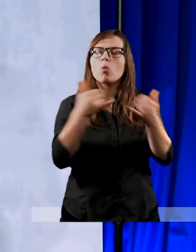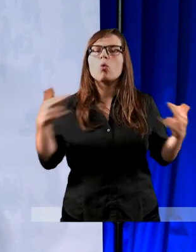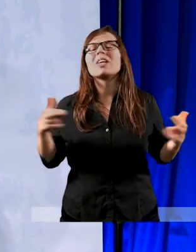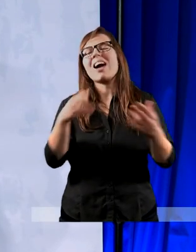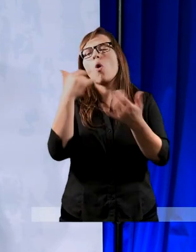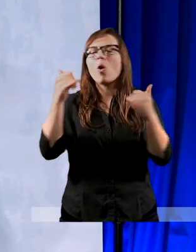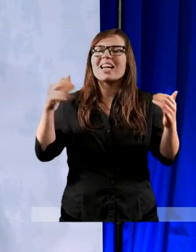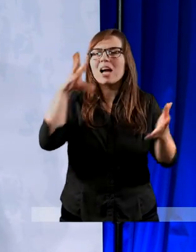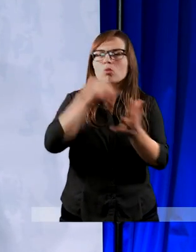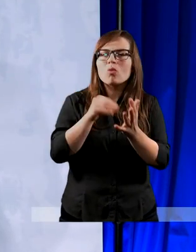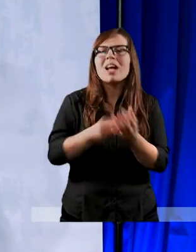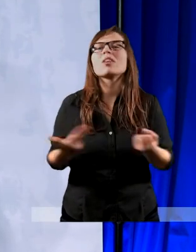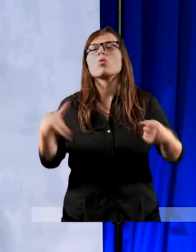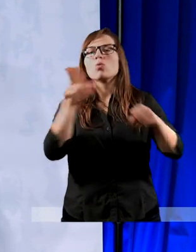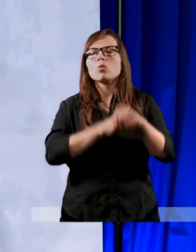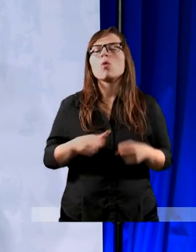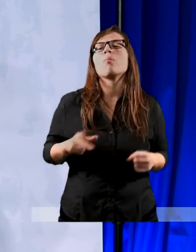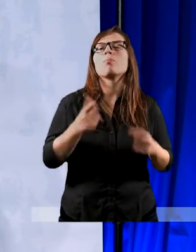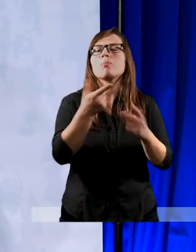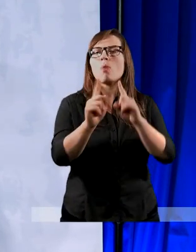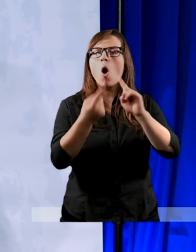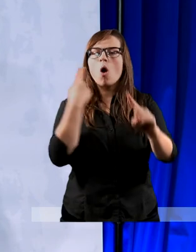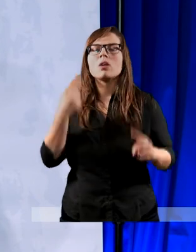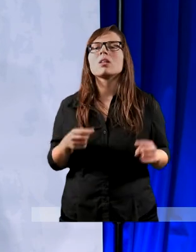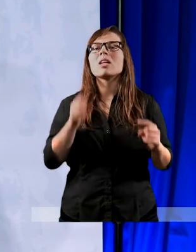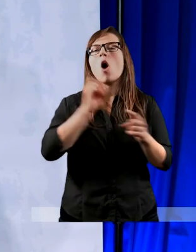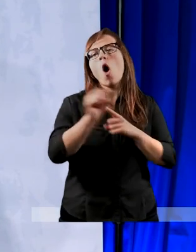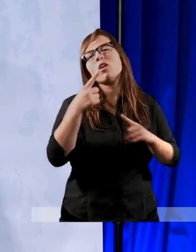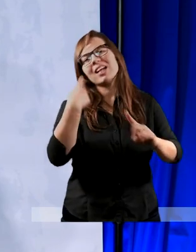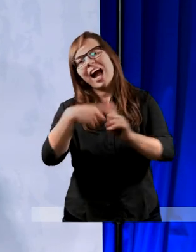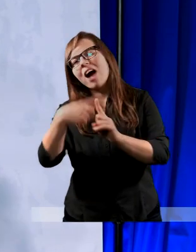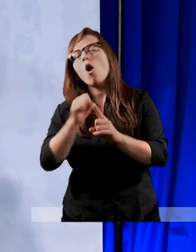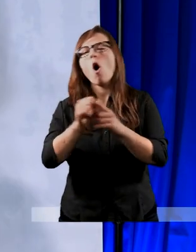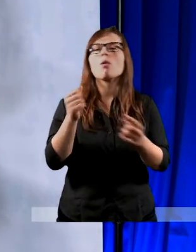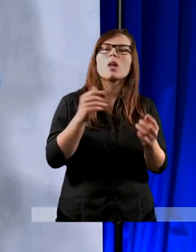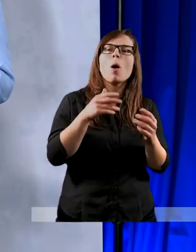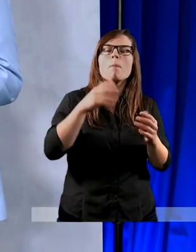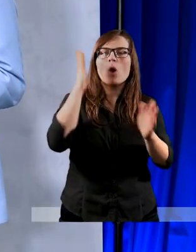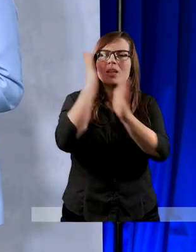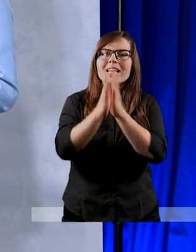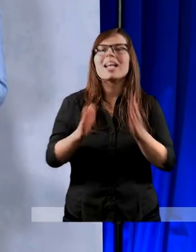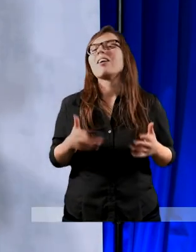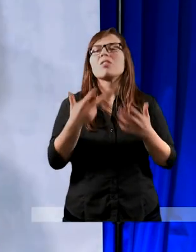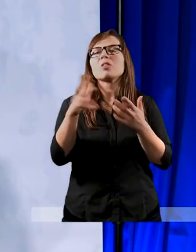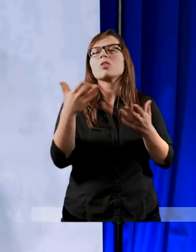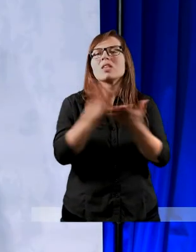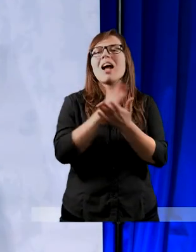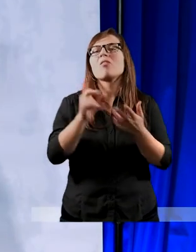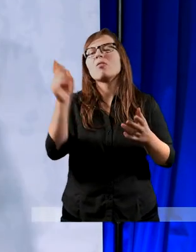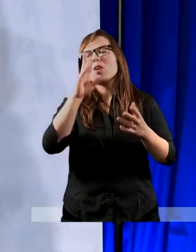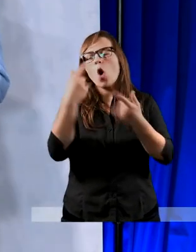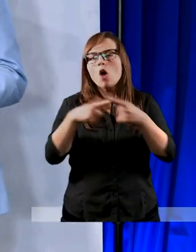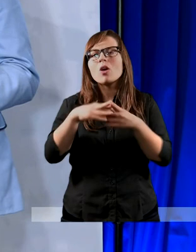rodzaju doświadczeń, które pochodzą od katolików, od protestantów. No właśnie, jeszcze nie mieliśmy nikogo z